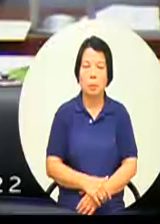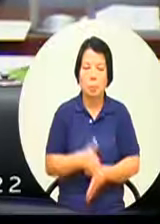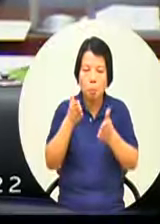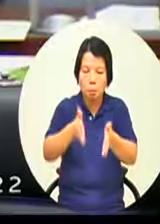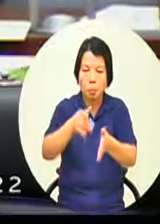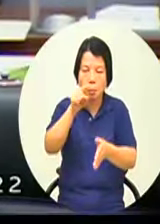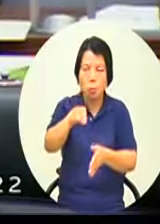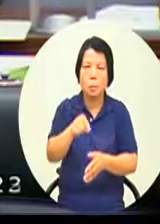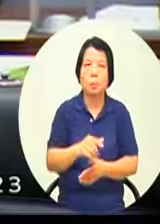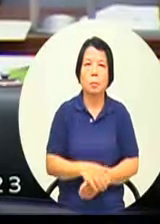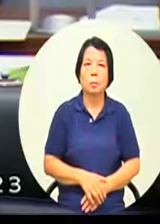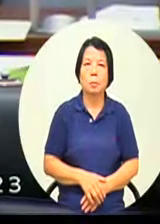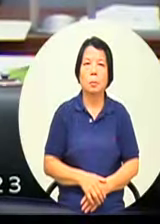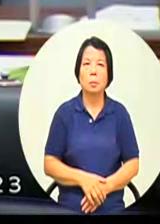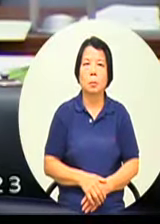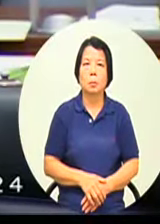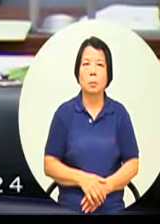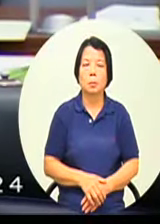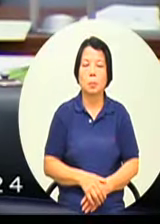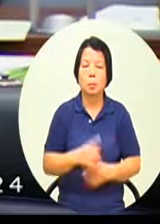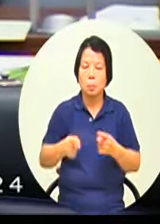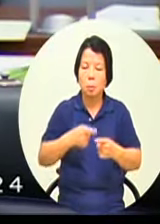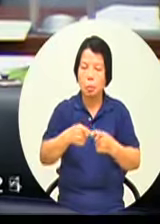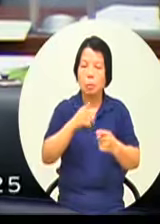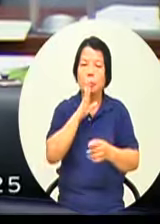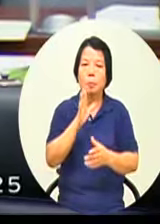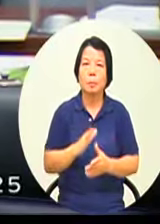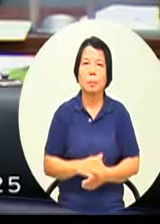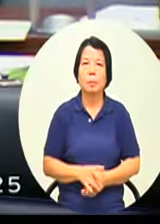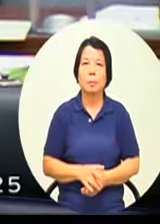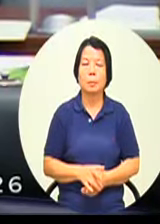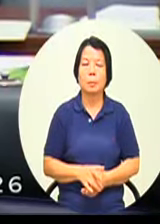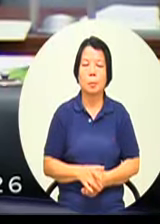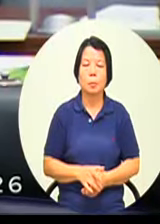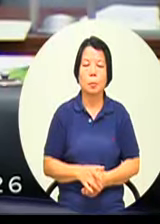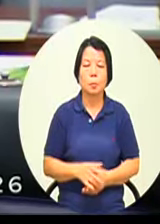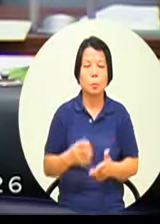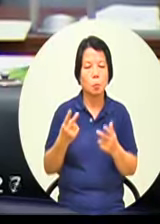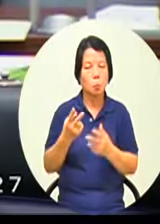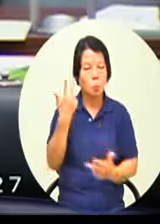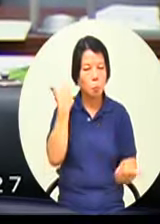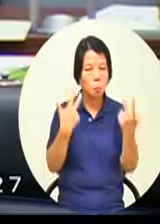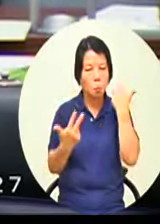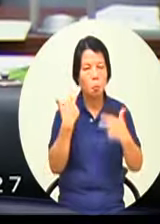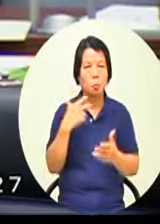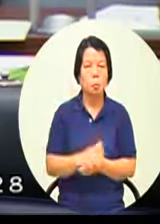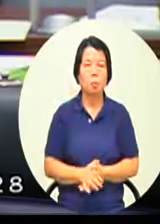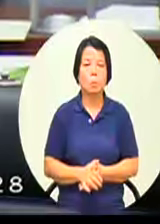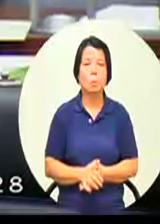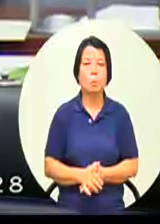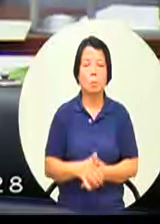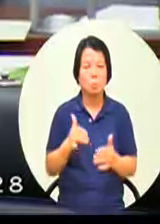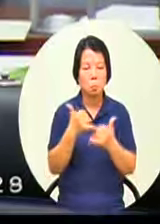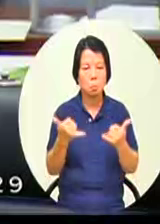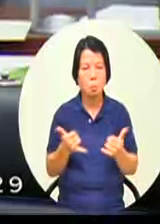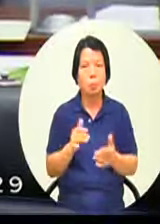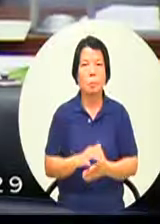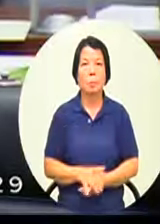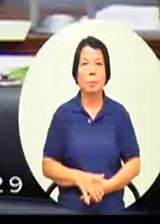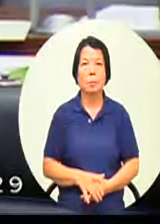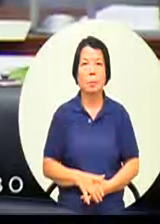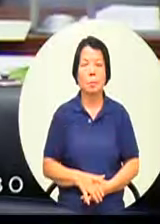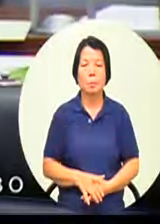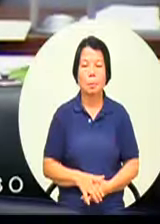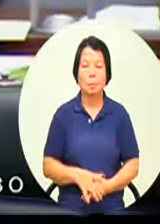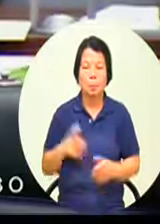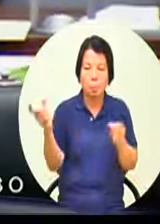在应该是两个礼拜前还是大概的哈，就是那个